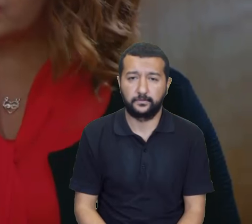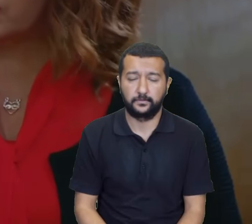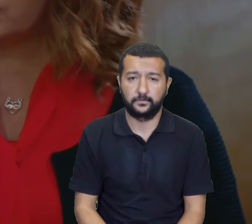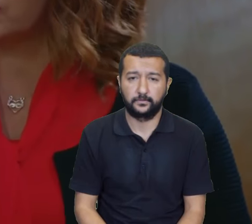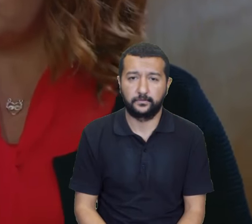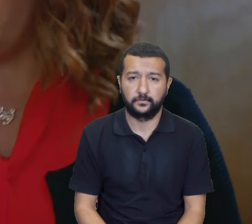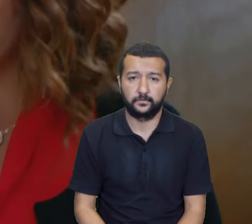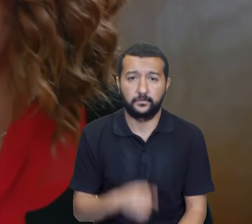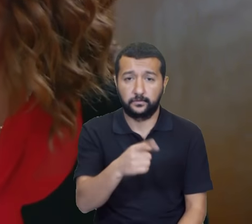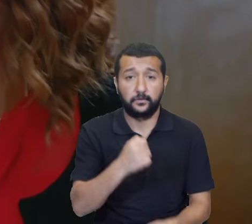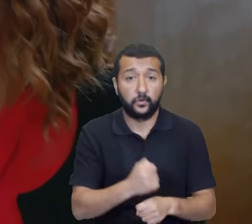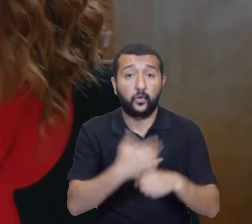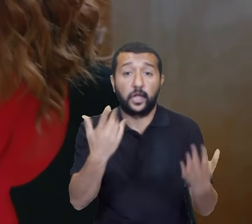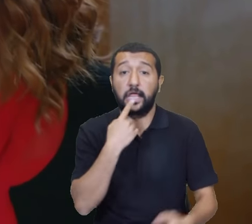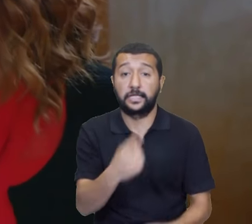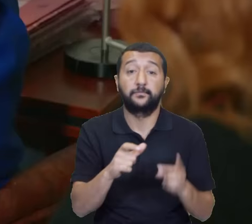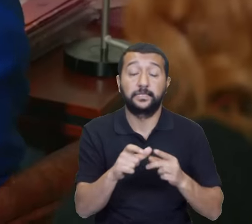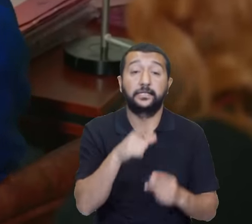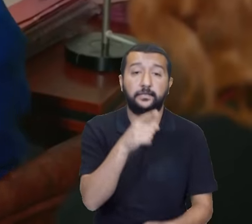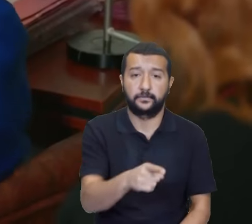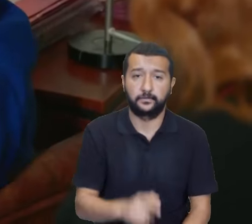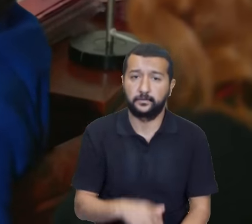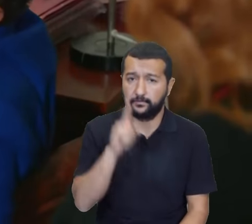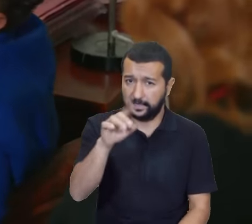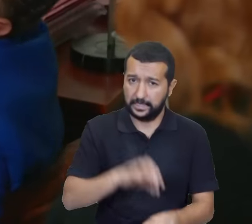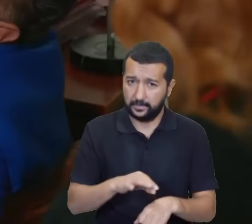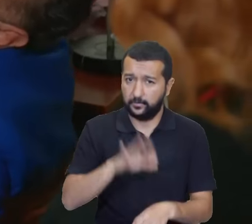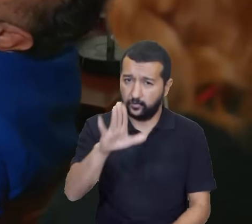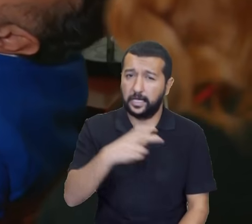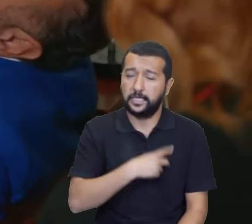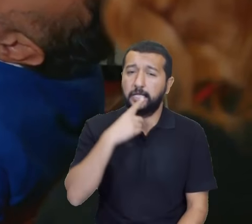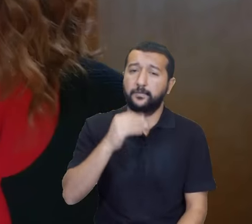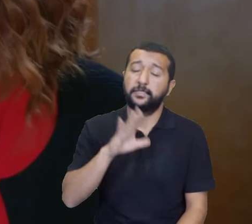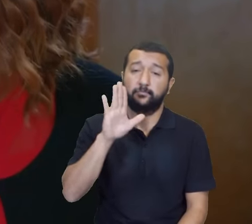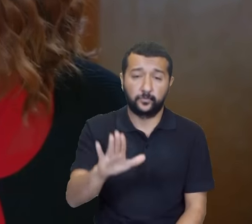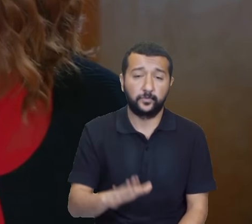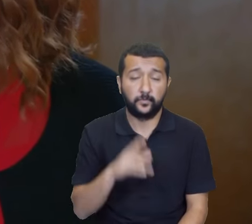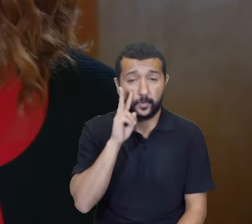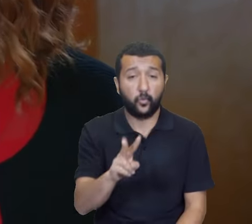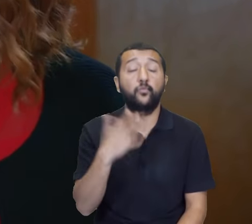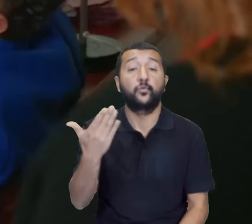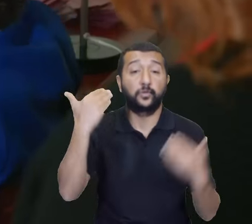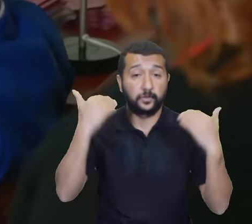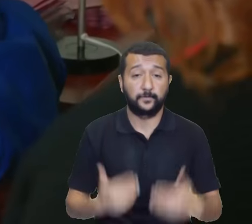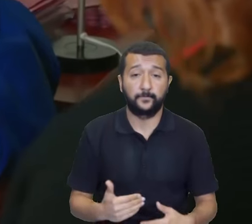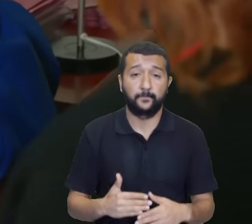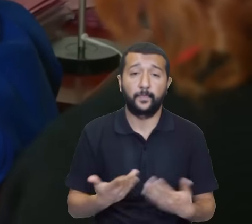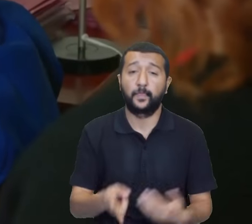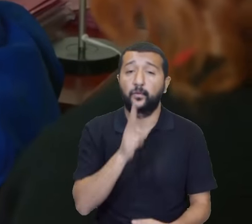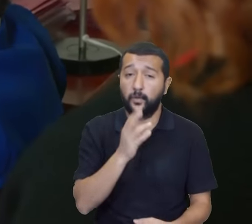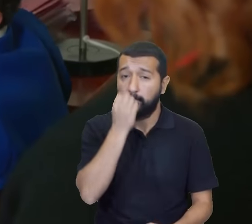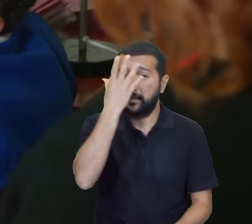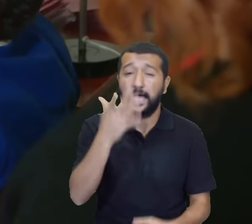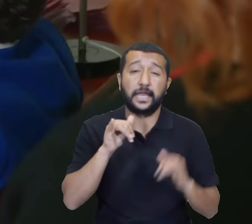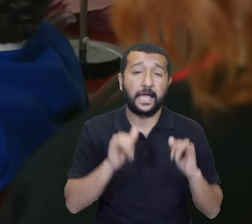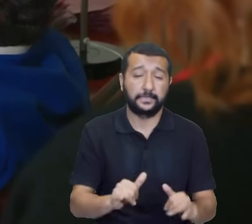Ah. Ah. Ay. Günaydın dedim Şener. Ya bir dakika aç pastam ya. Görmüyor musun? Ah, sonbahar